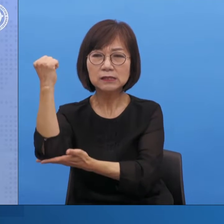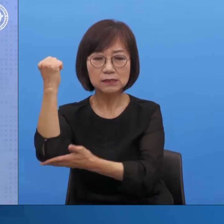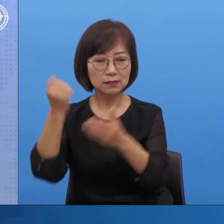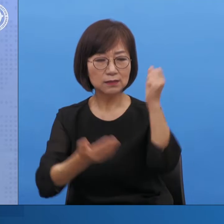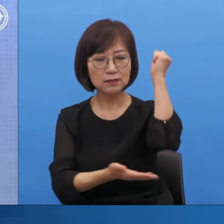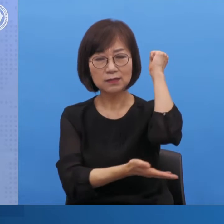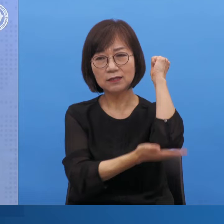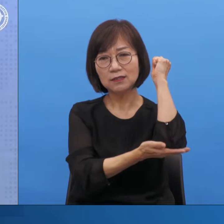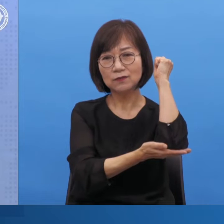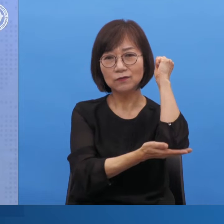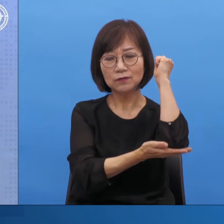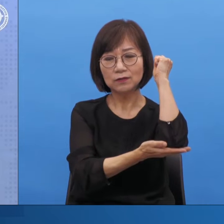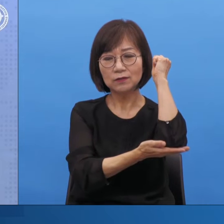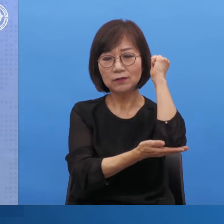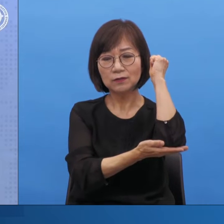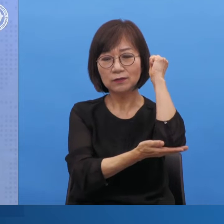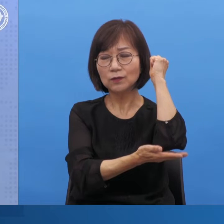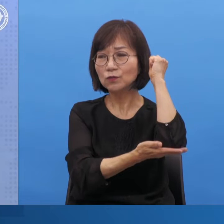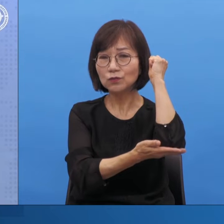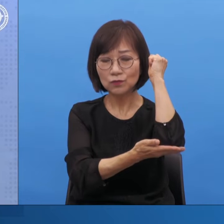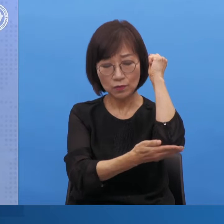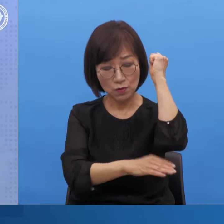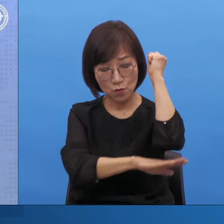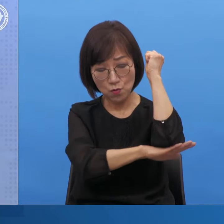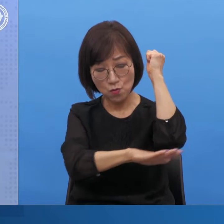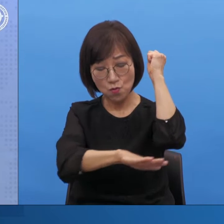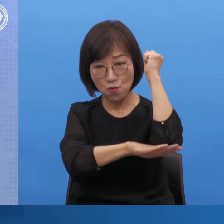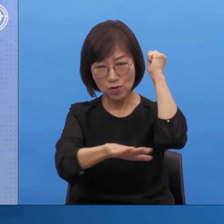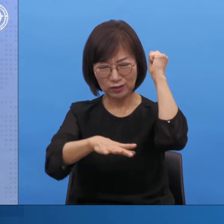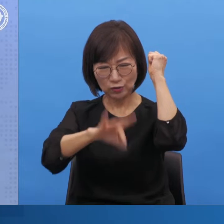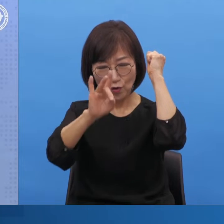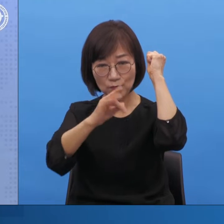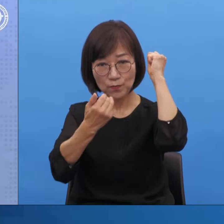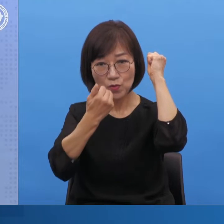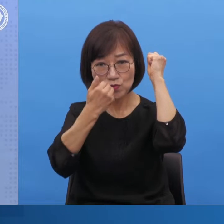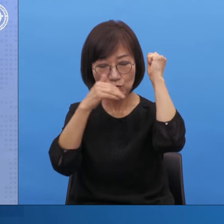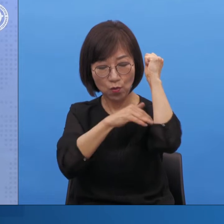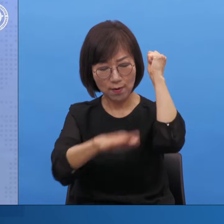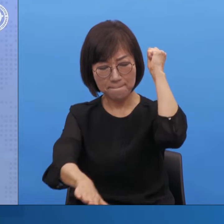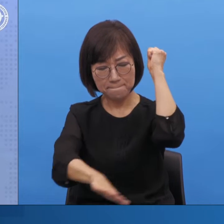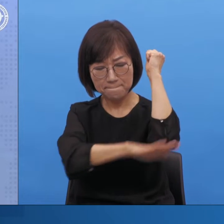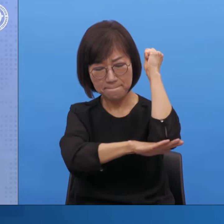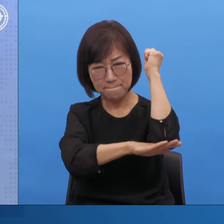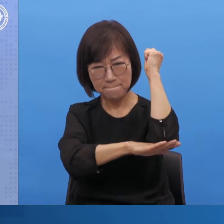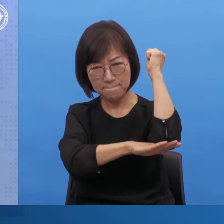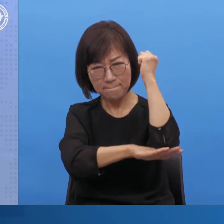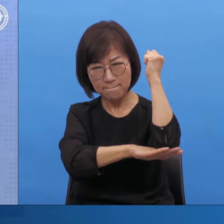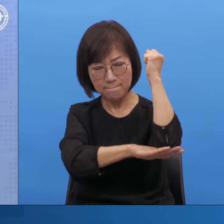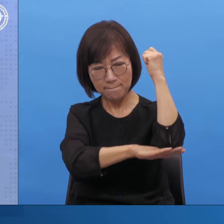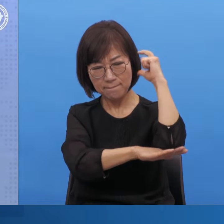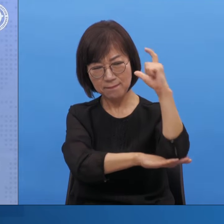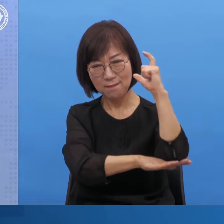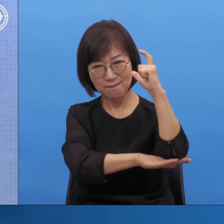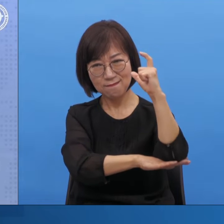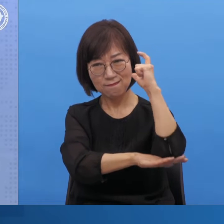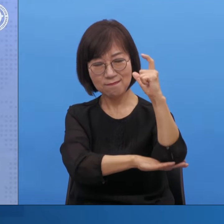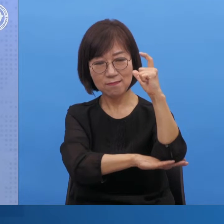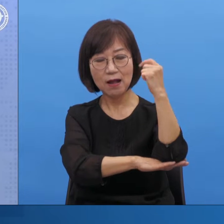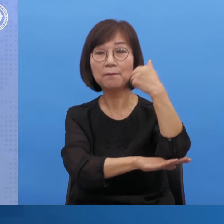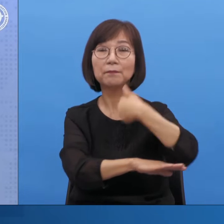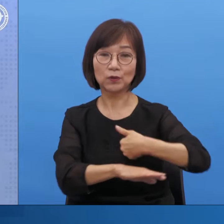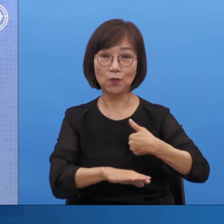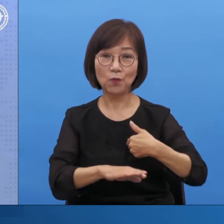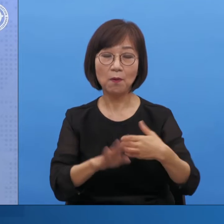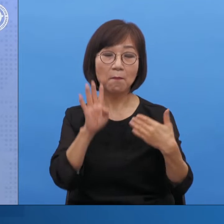하니까 기초하고 관계가 있어요. Now these pillars has a lot to do with the foundation. 기초가 든든하지